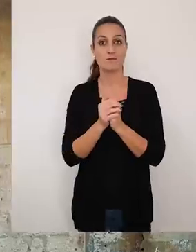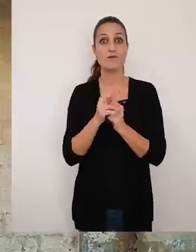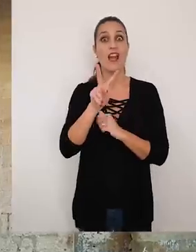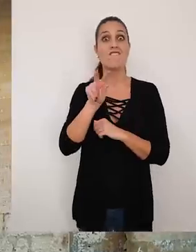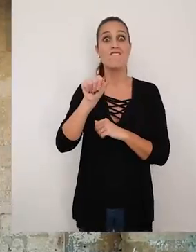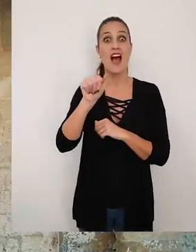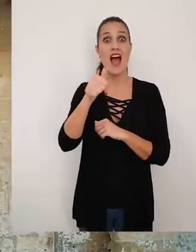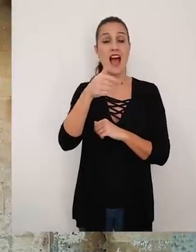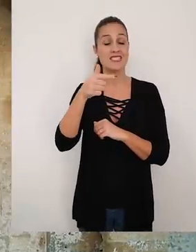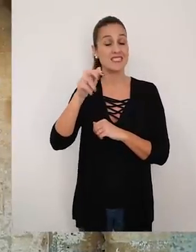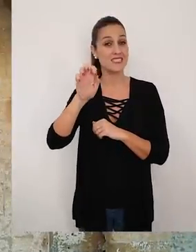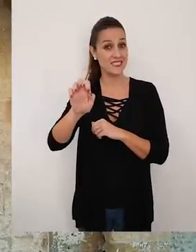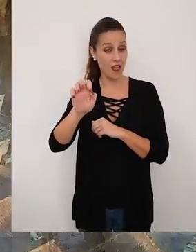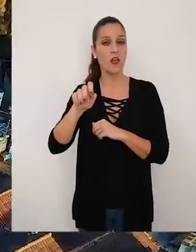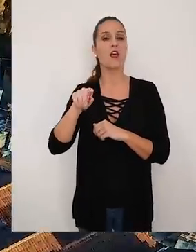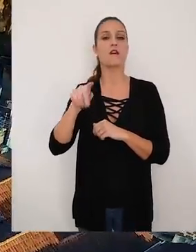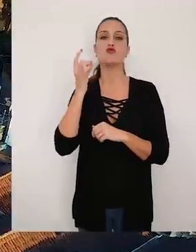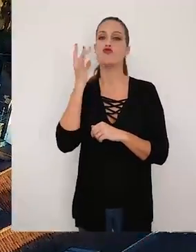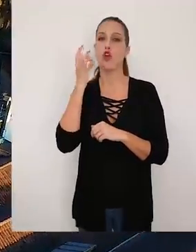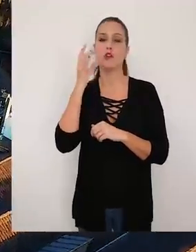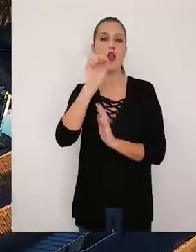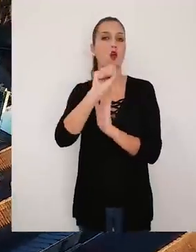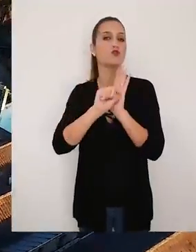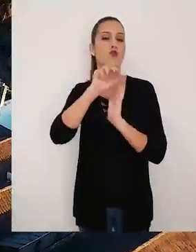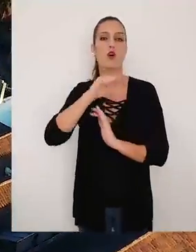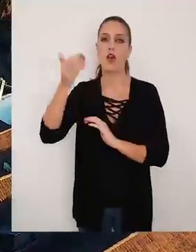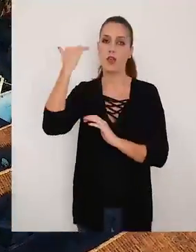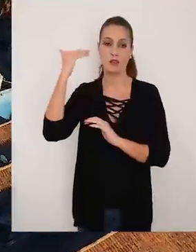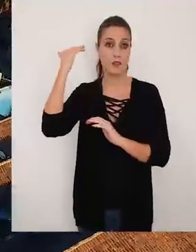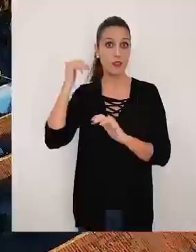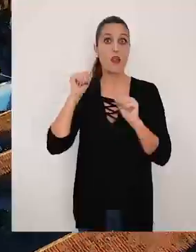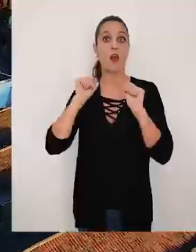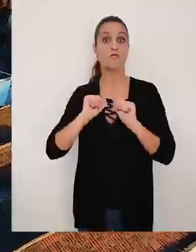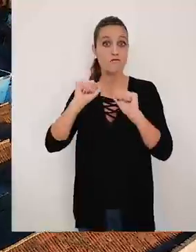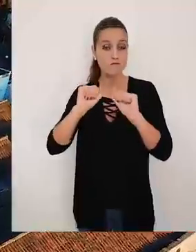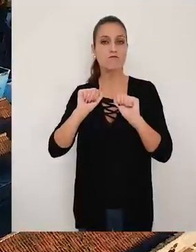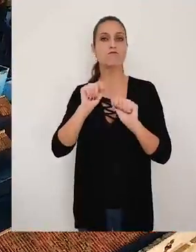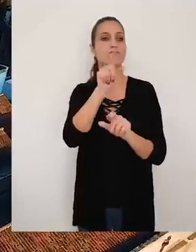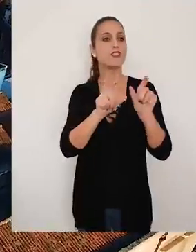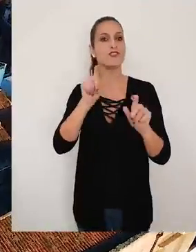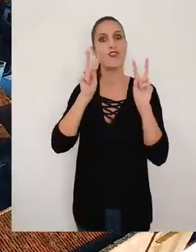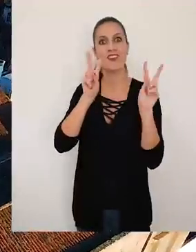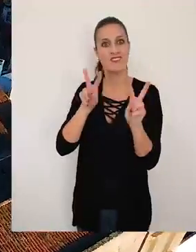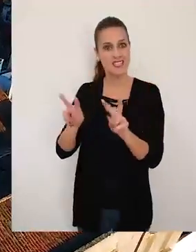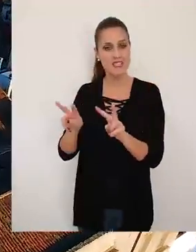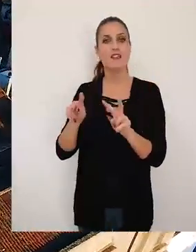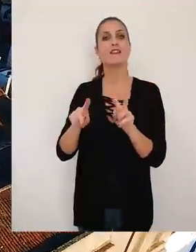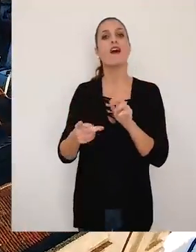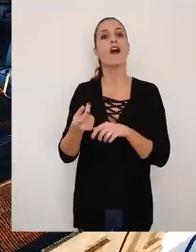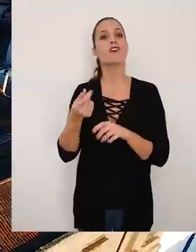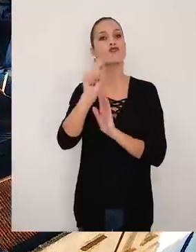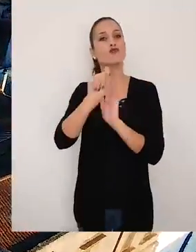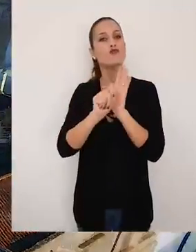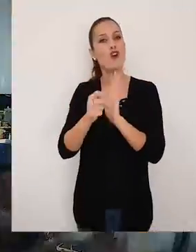Vaste è un gioiello della storia millenaria salentina, in grado di mostrare ai visitatori l'importante patrimonio culturale conservato